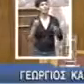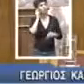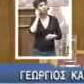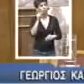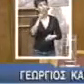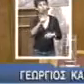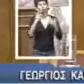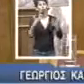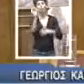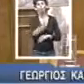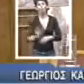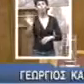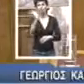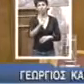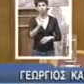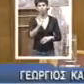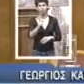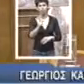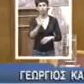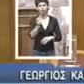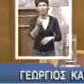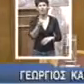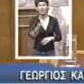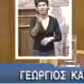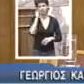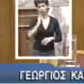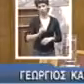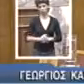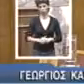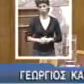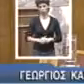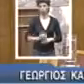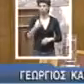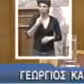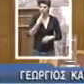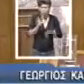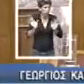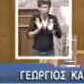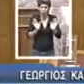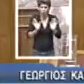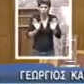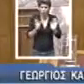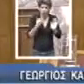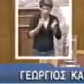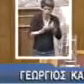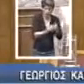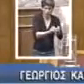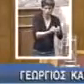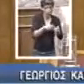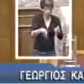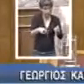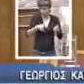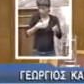στις 28 Οκτωβρίου. Λίγοι γνωρίζουν. Και δεν το λέω εγώ για να στηρίξω την επιχειρηματολογία